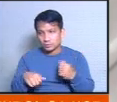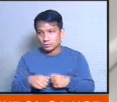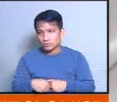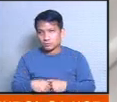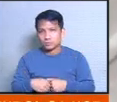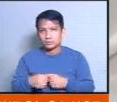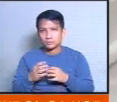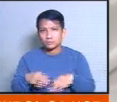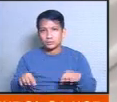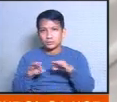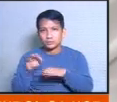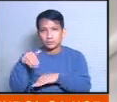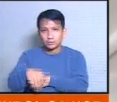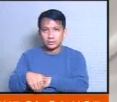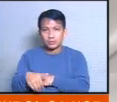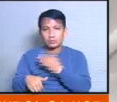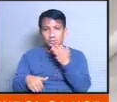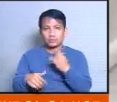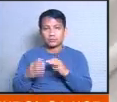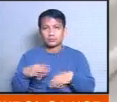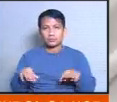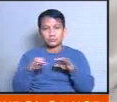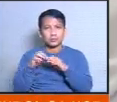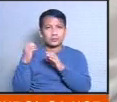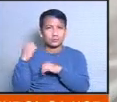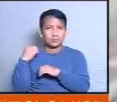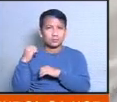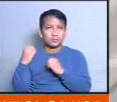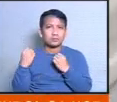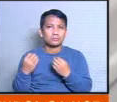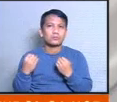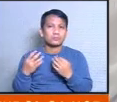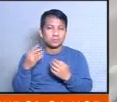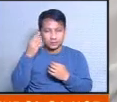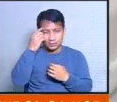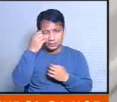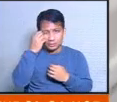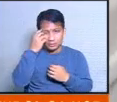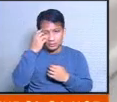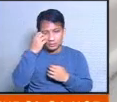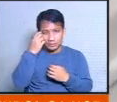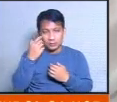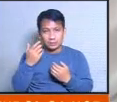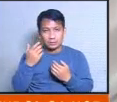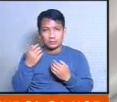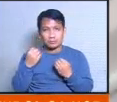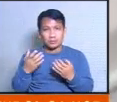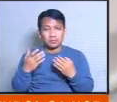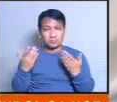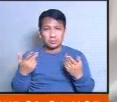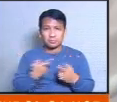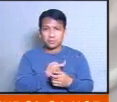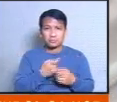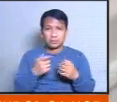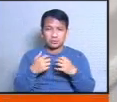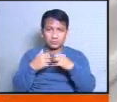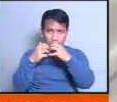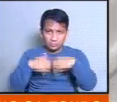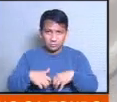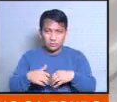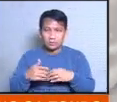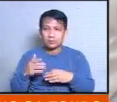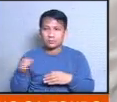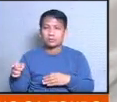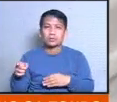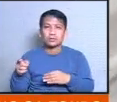night. Kasi ho sa gabi, mas ine-expect namin na mas maraming apektado, no, casualties, collapse structures